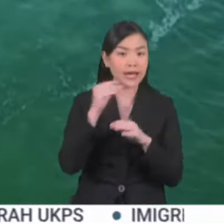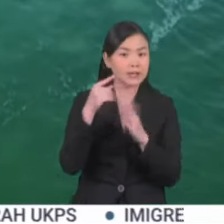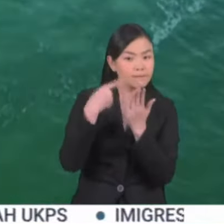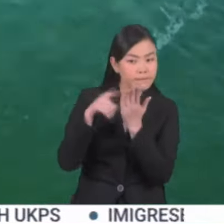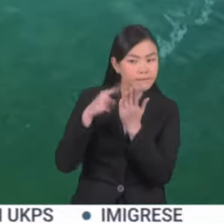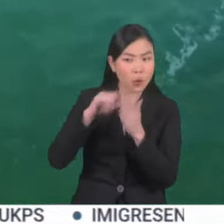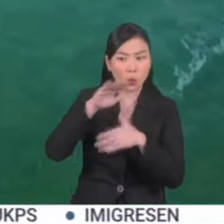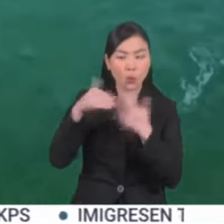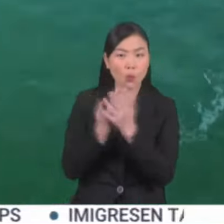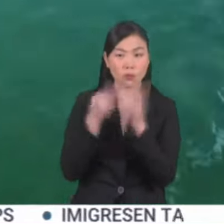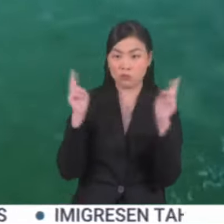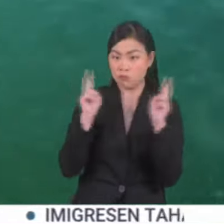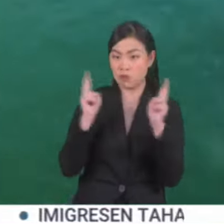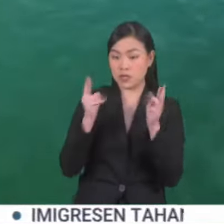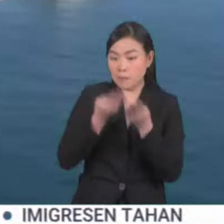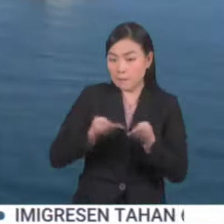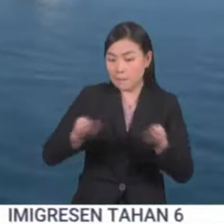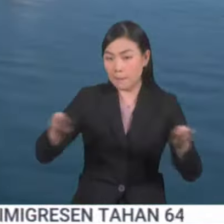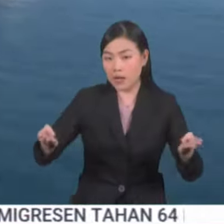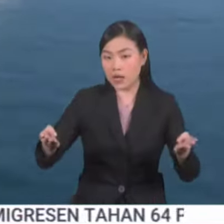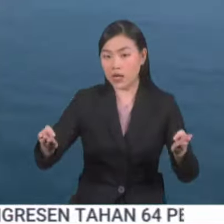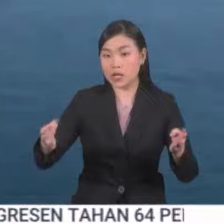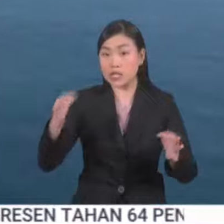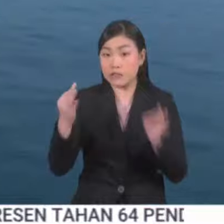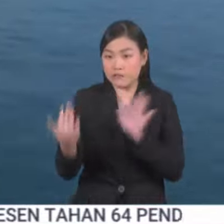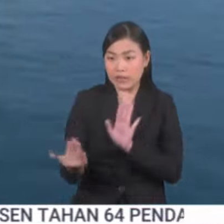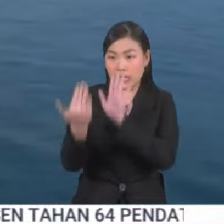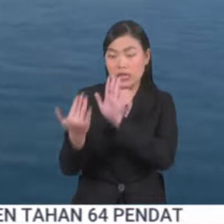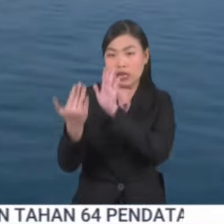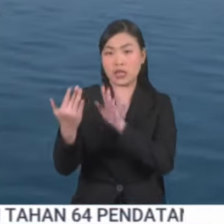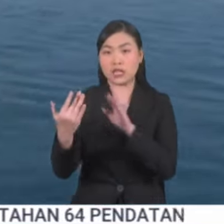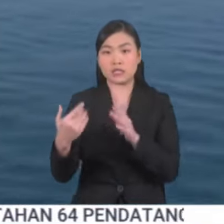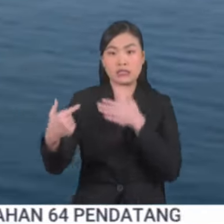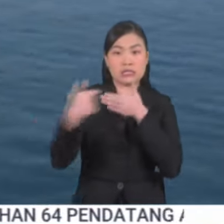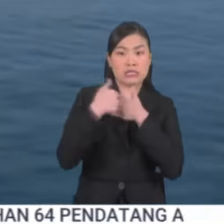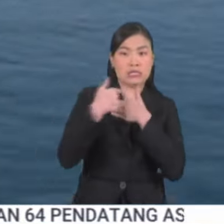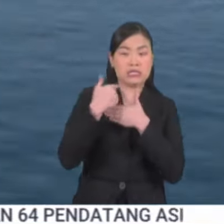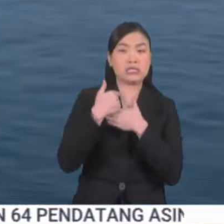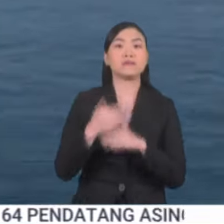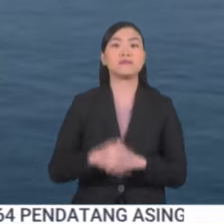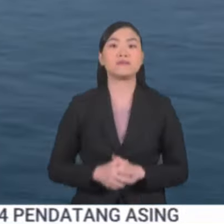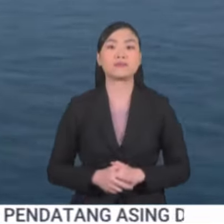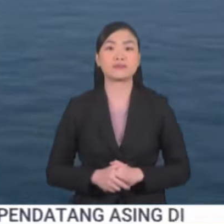pastikan kesiapsiagaan aset depani ancaman di perairan maritim negara.